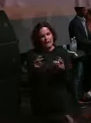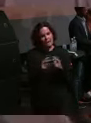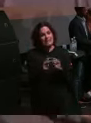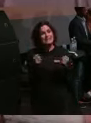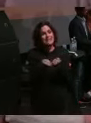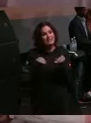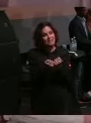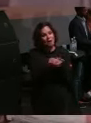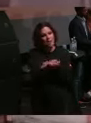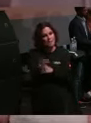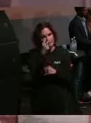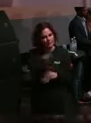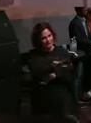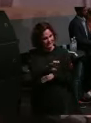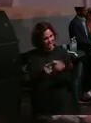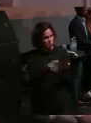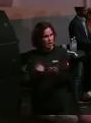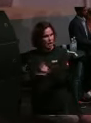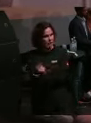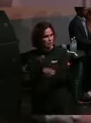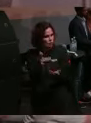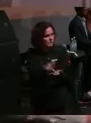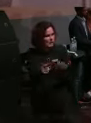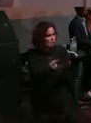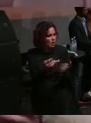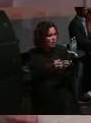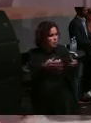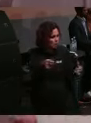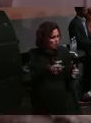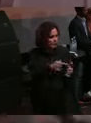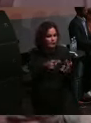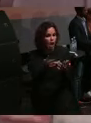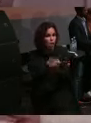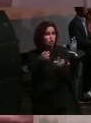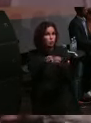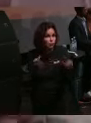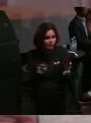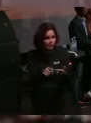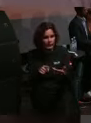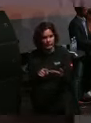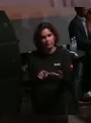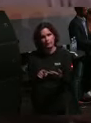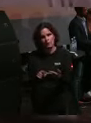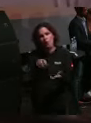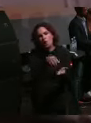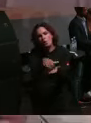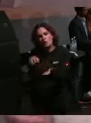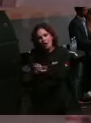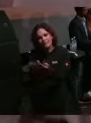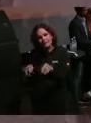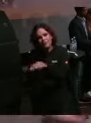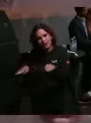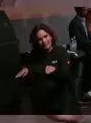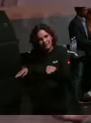energiselskaper se på sine muligheter. Hvor det mulig å bygge ut? Hvor det lønnsomt? Hvor har vi trua? Og så må lokaldemokrati